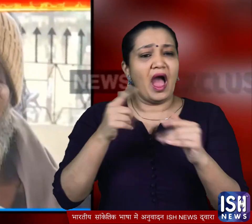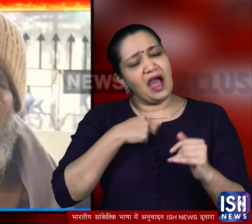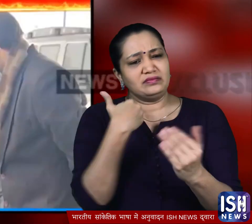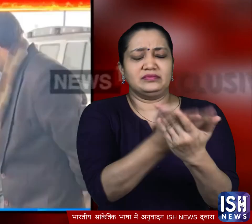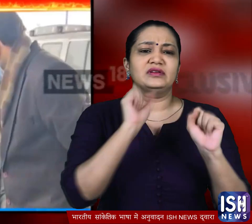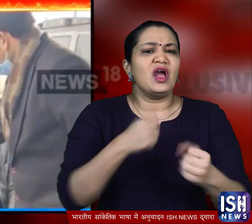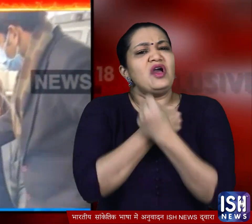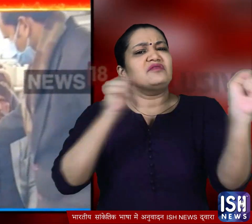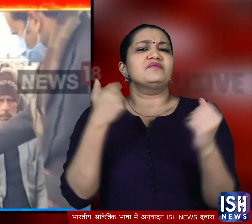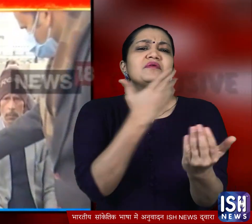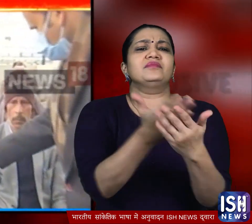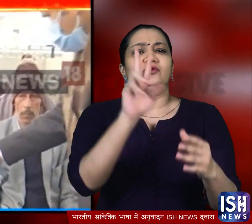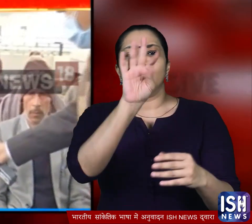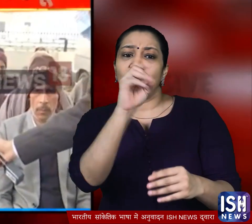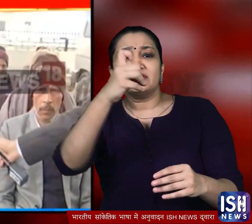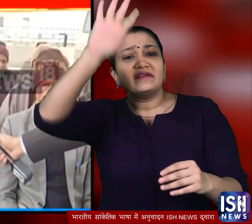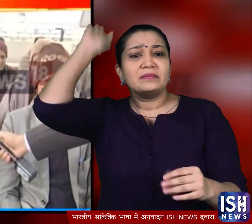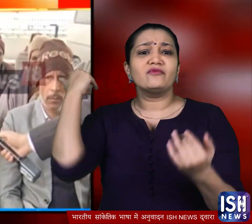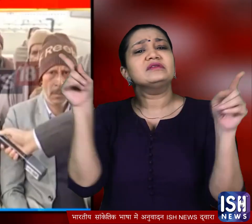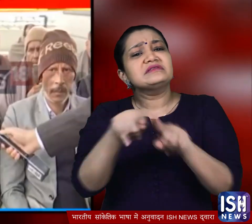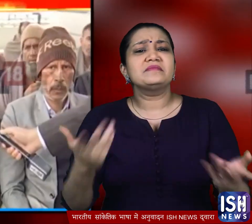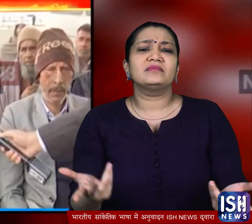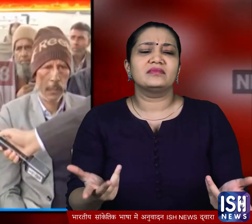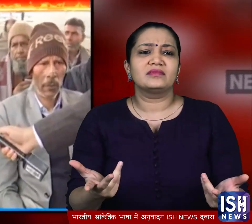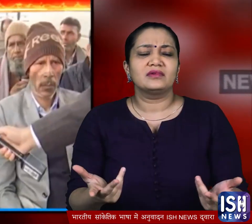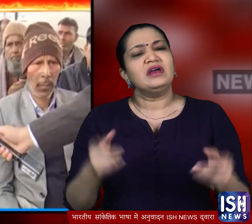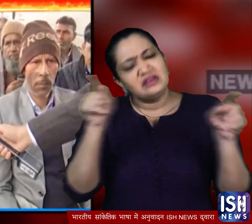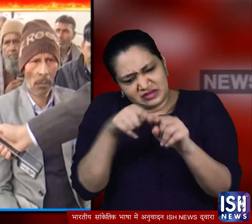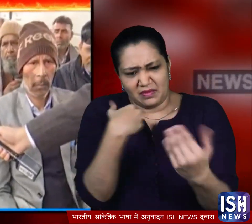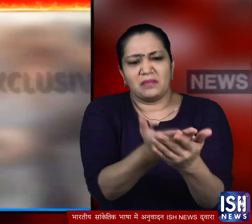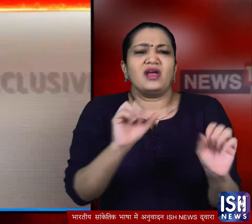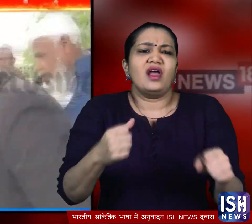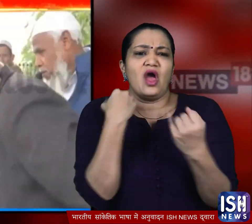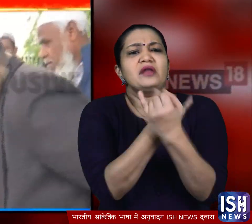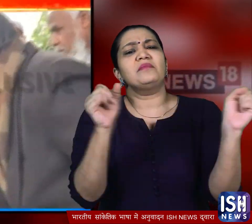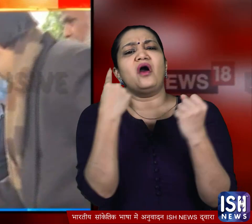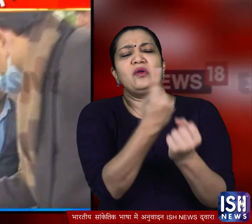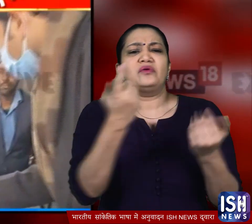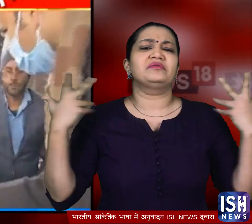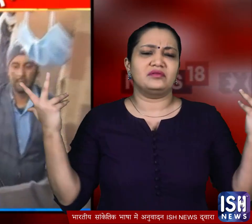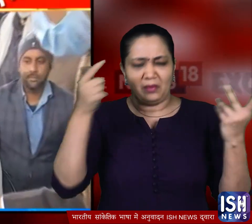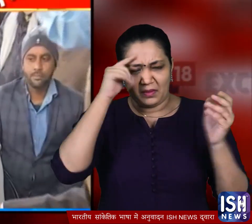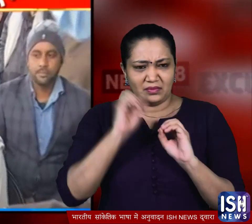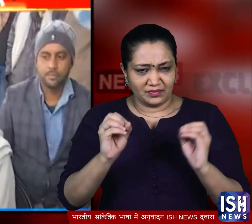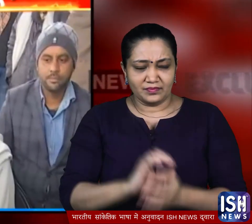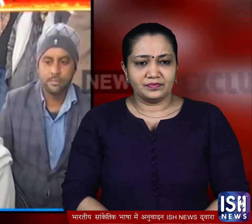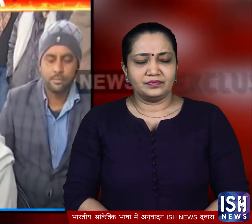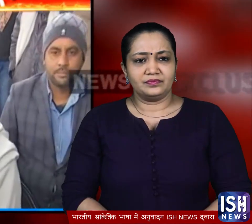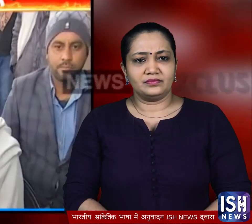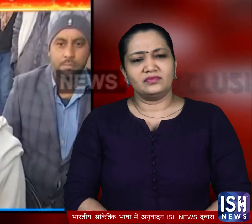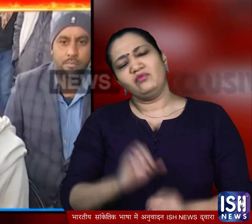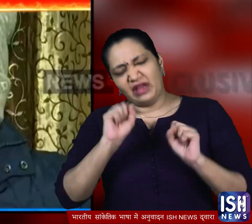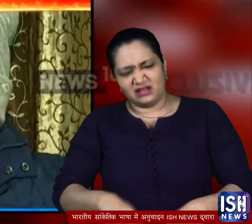उतरा जाए। तो निर्दलीय विधायक बने थे 2007 में, तो ऊपर वाले ने चाहा तो अब भी लड़ेंगे इंशाल्लाह। आजाद से लड़ेंगे, अगर नहीं टिकट होगा कहीं से